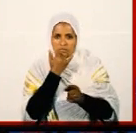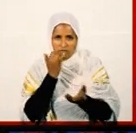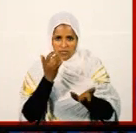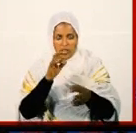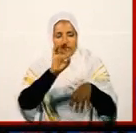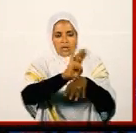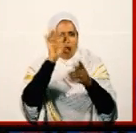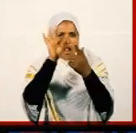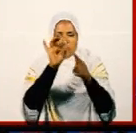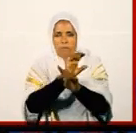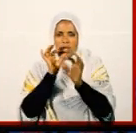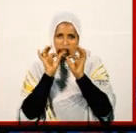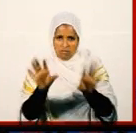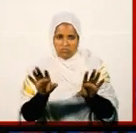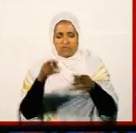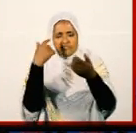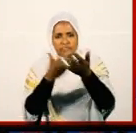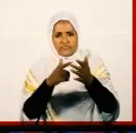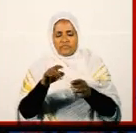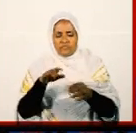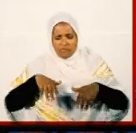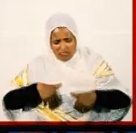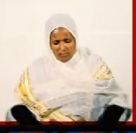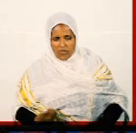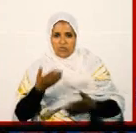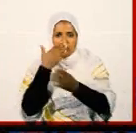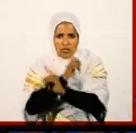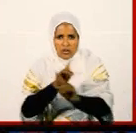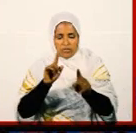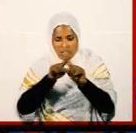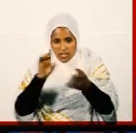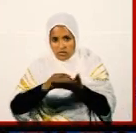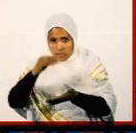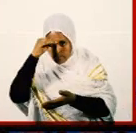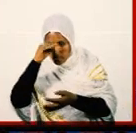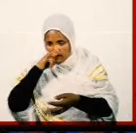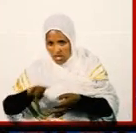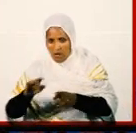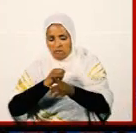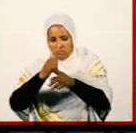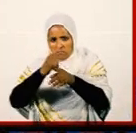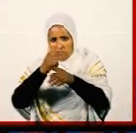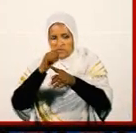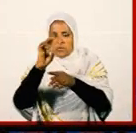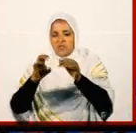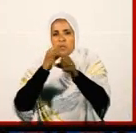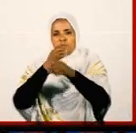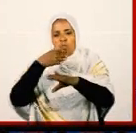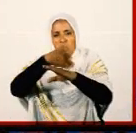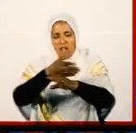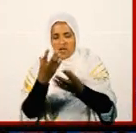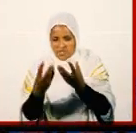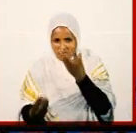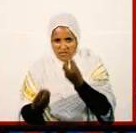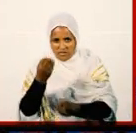አይደለም የቤተክርስቲያን ዓላማዋ። እነሱን በጾም ማዳገም አቅም ማሳጣት አይደለም። ግን እየተማሩ እንዲያርጉ 7 ዓመት በኋላ